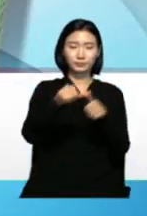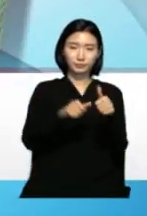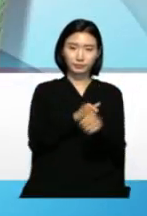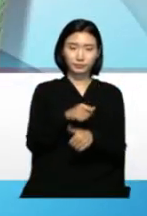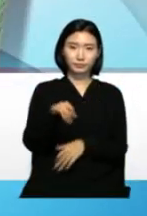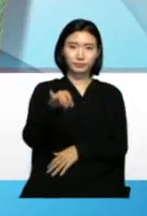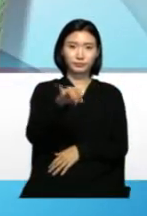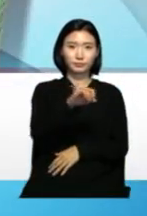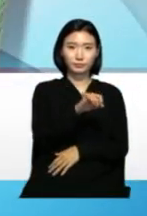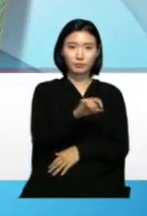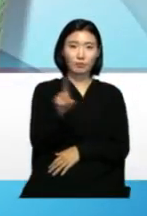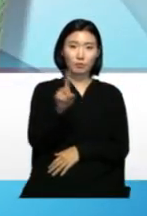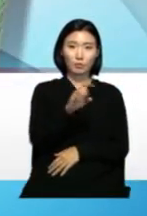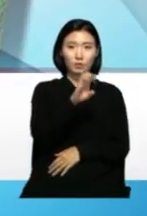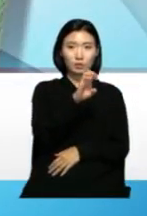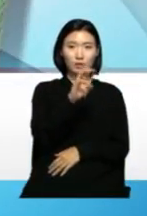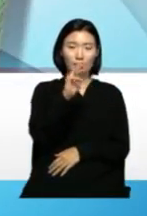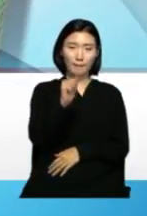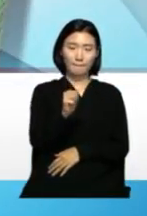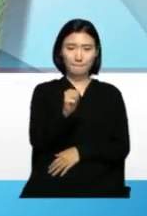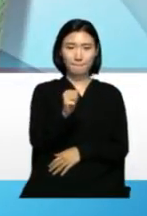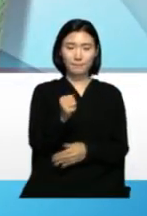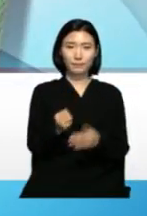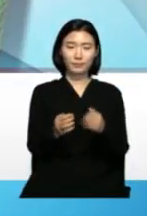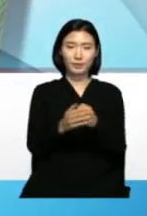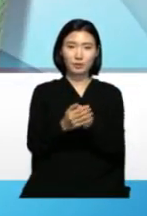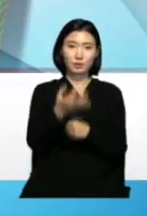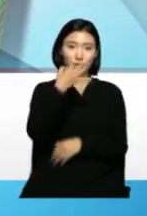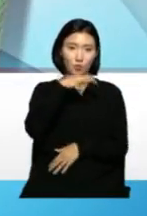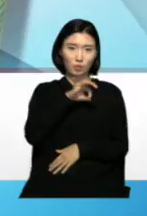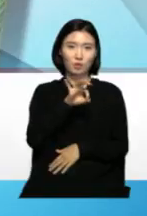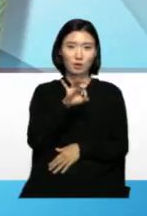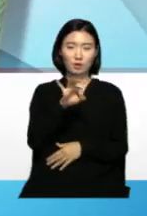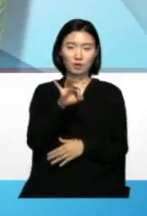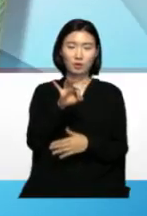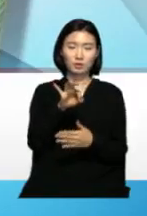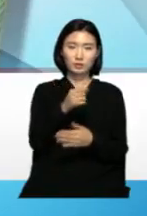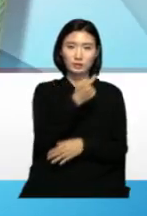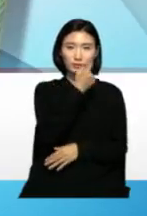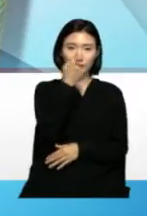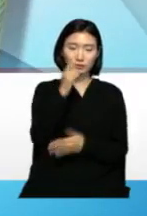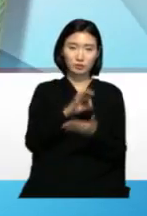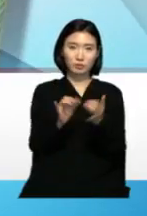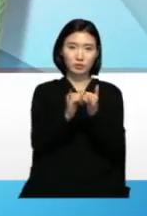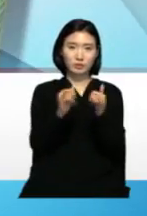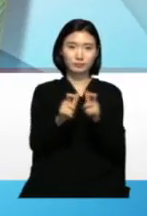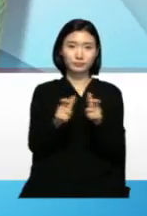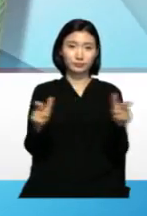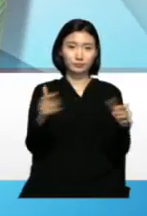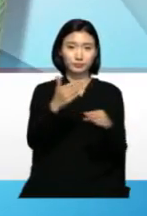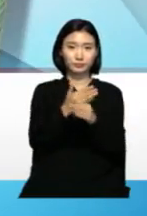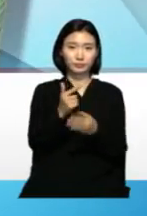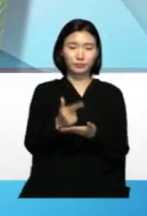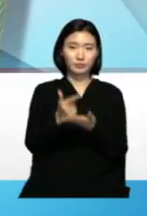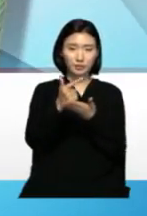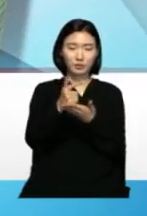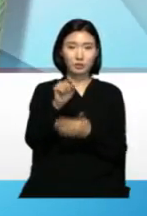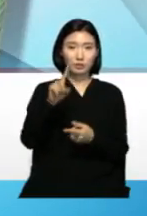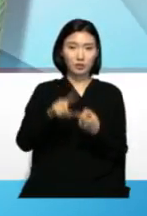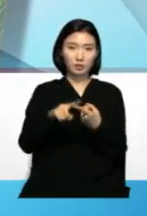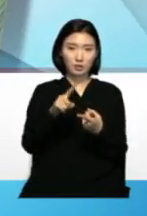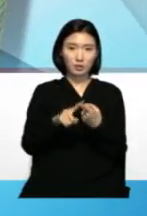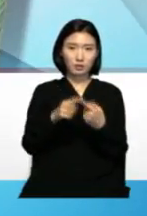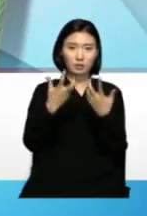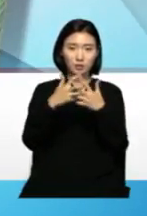친환경 미생물로 알려진 EM 발효액, 그 효능이 입증되면서 사용하시는 분들도 늘고 있는데요. 노원구는 EM